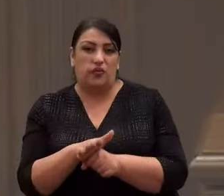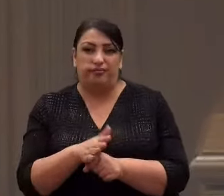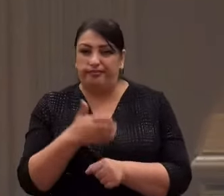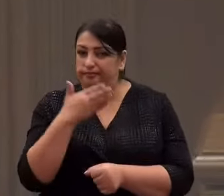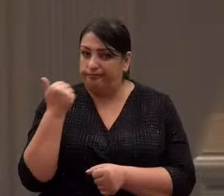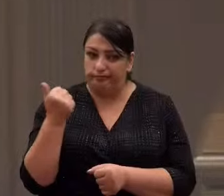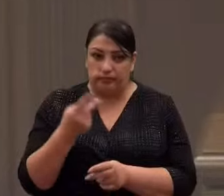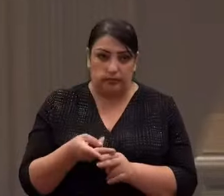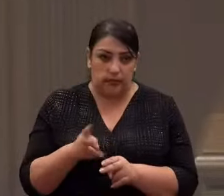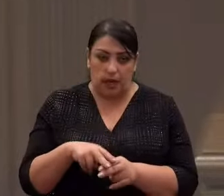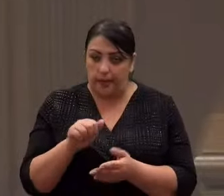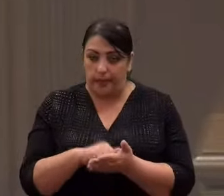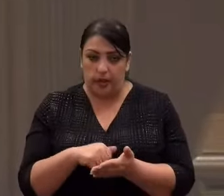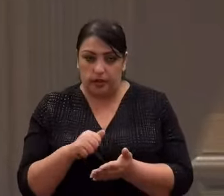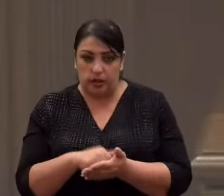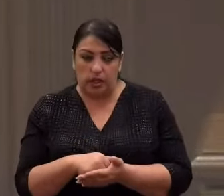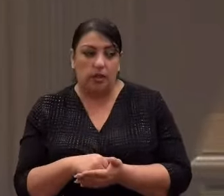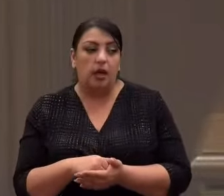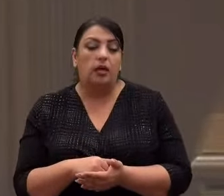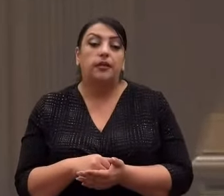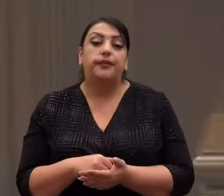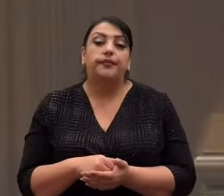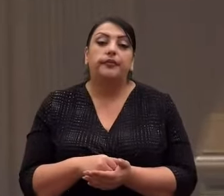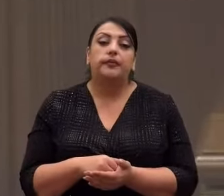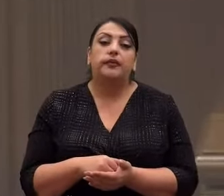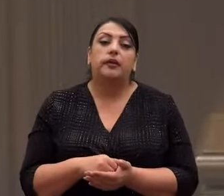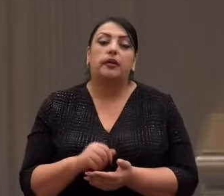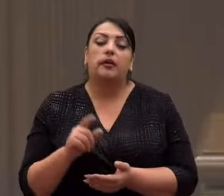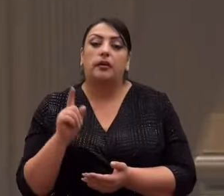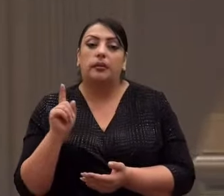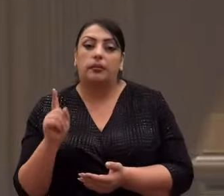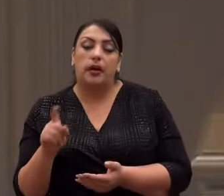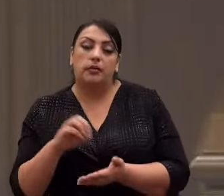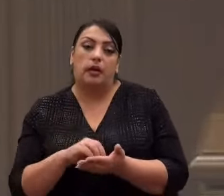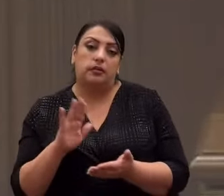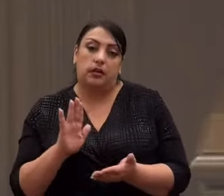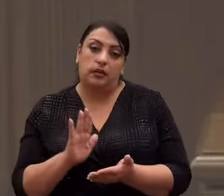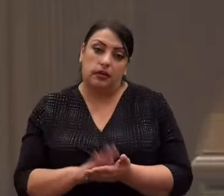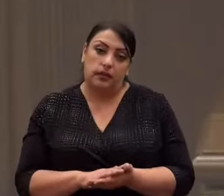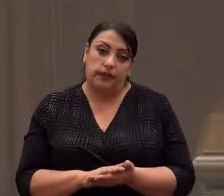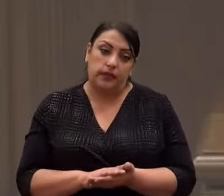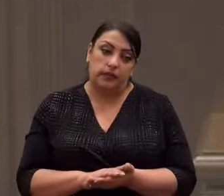է, բայց կարող եմ ասել, որ այս արձանագրված